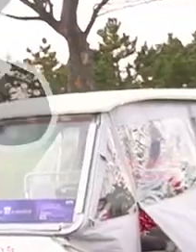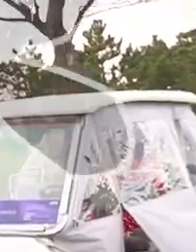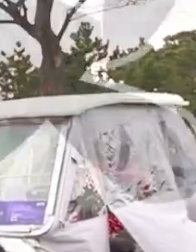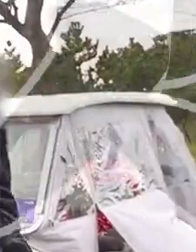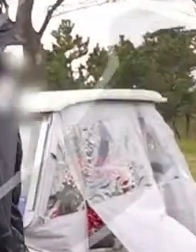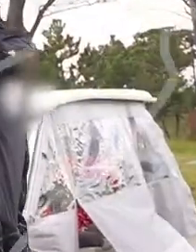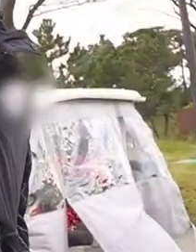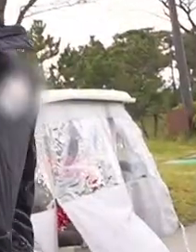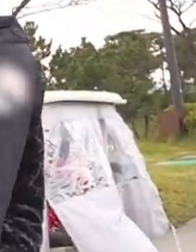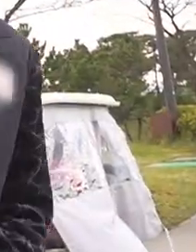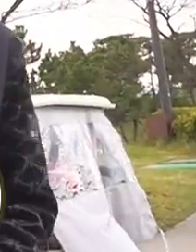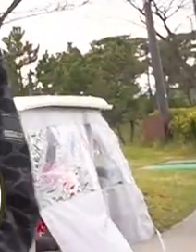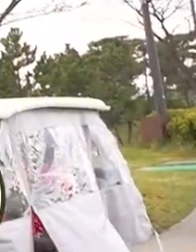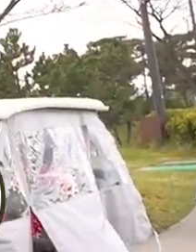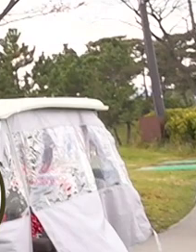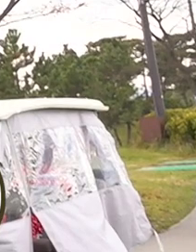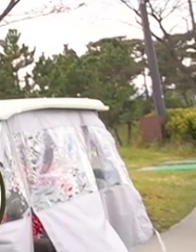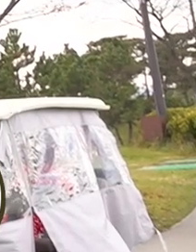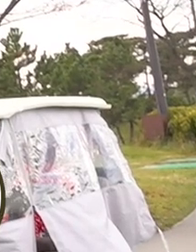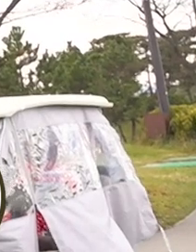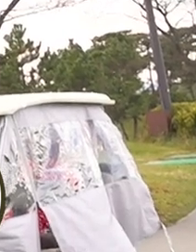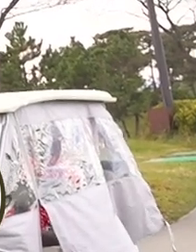진짜 더.